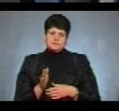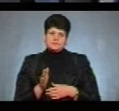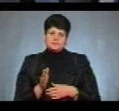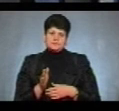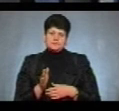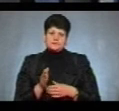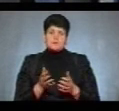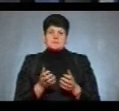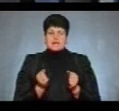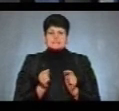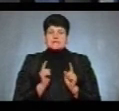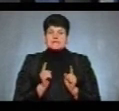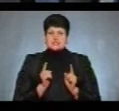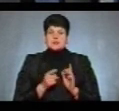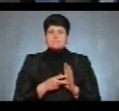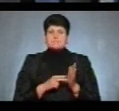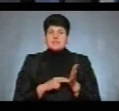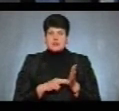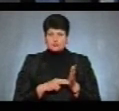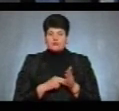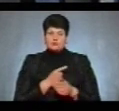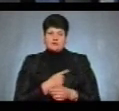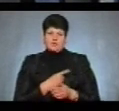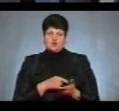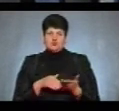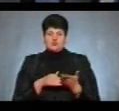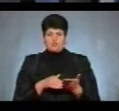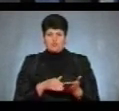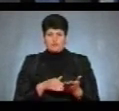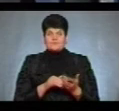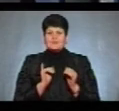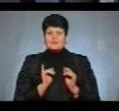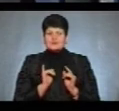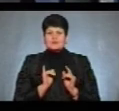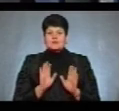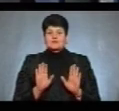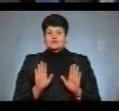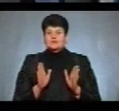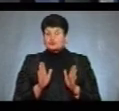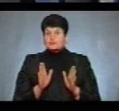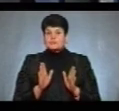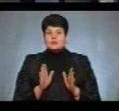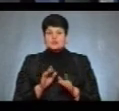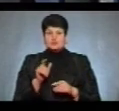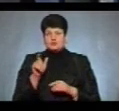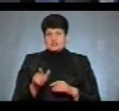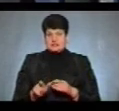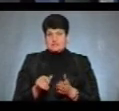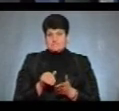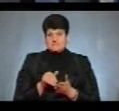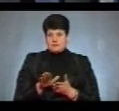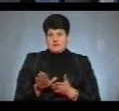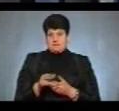братися лише за планову медичну допомогу і лише у разі, якщо пацієнт категорично